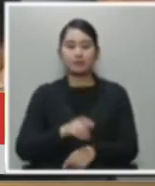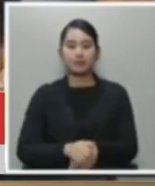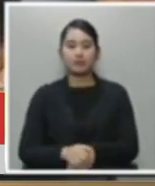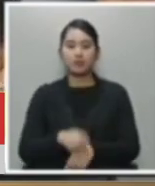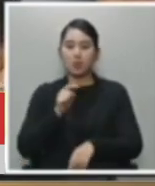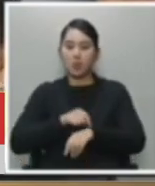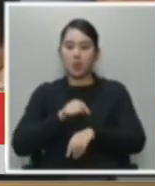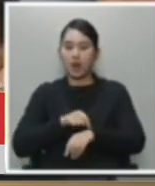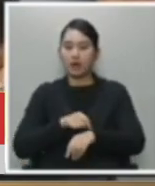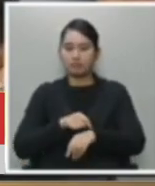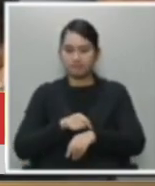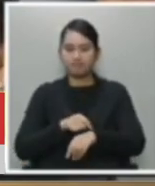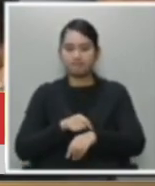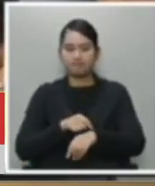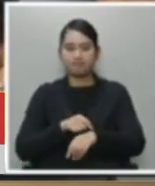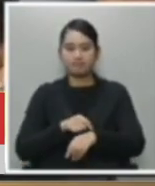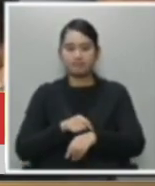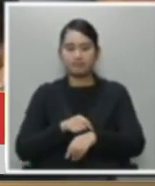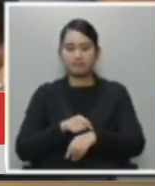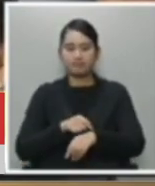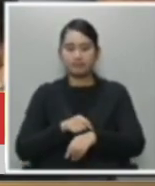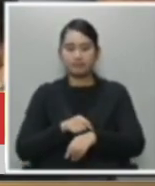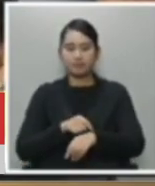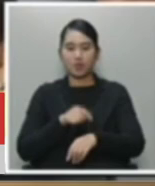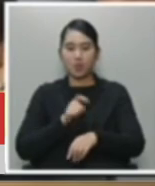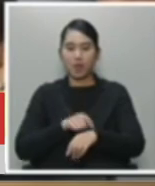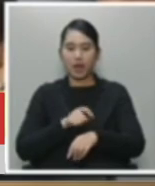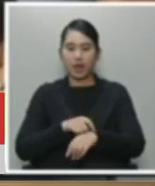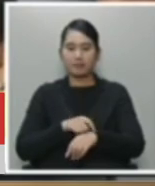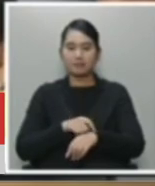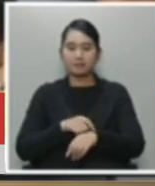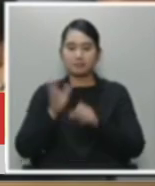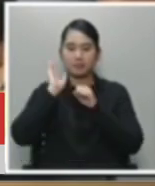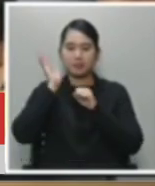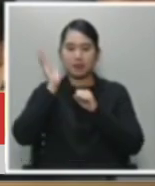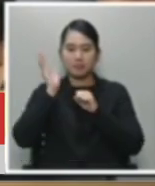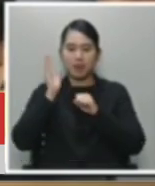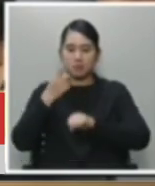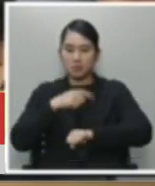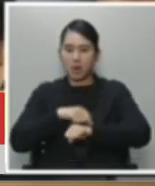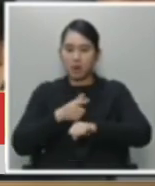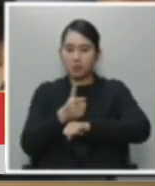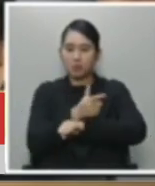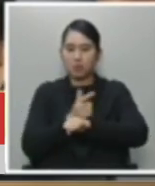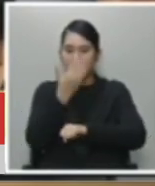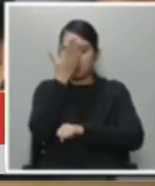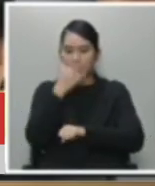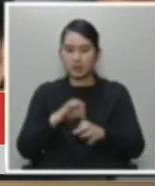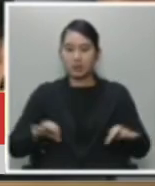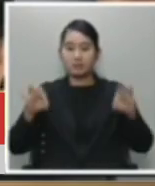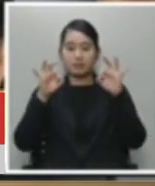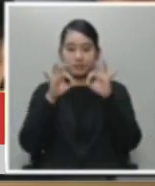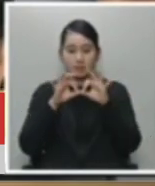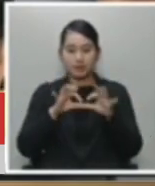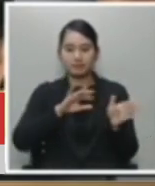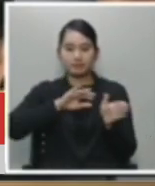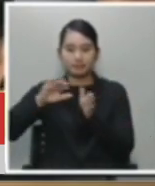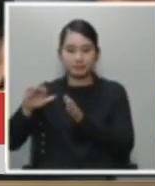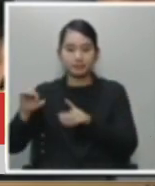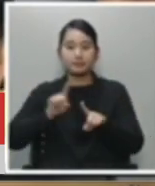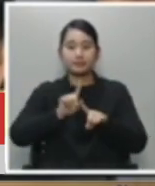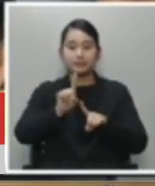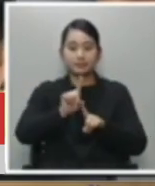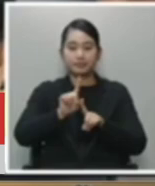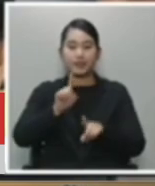าพอสมควรในการถามคำถามนะครับเพราะเรื่องนี้เป็นเรื่องใหญ่คำถามข้อที่หนึ่งน